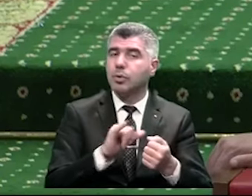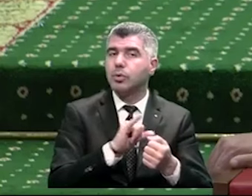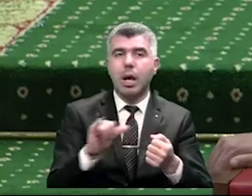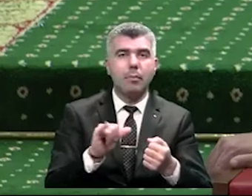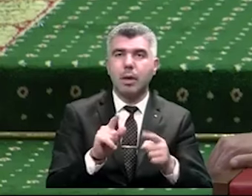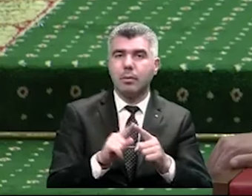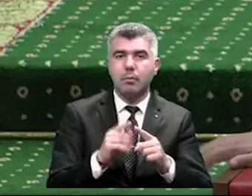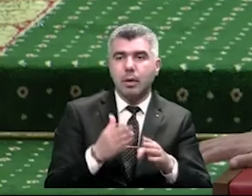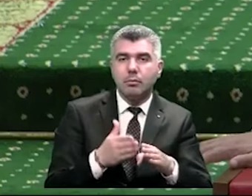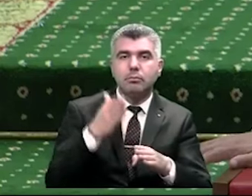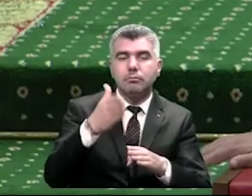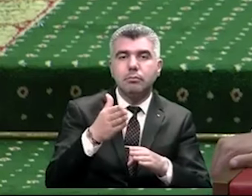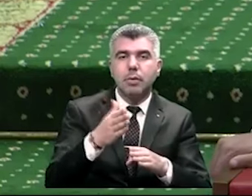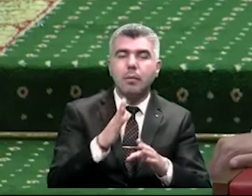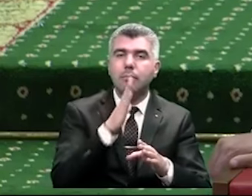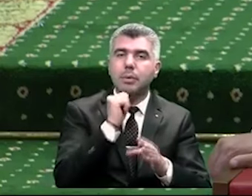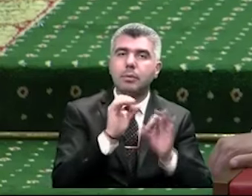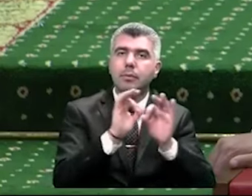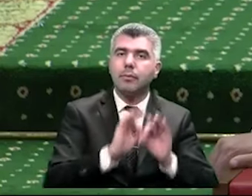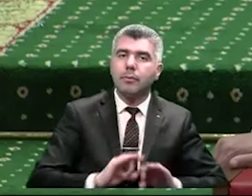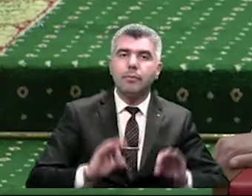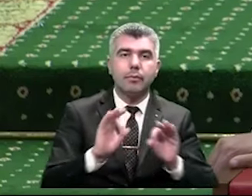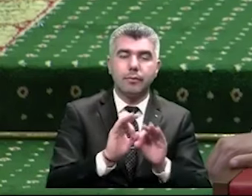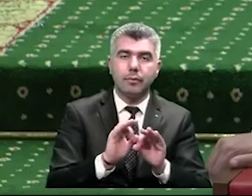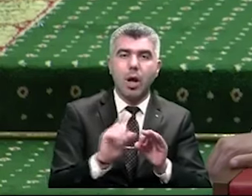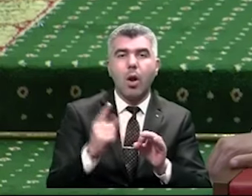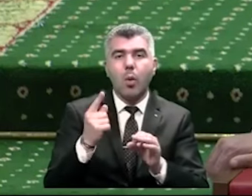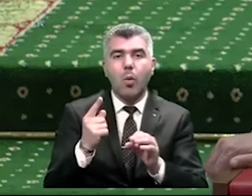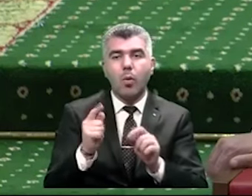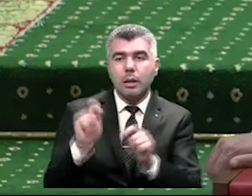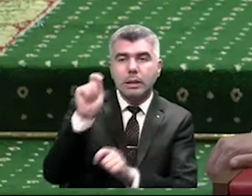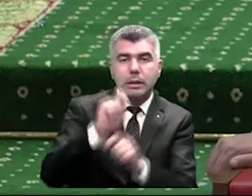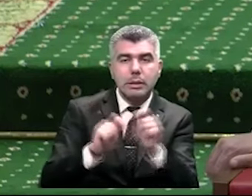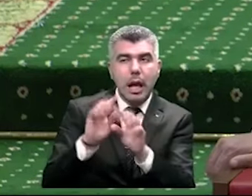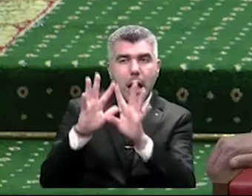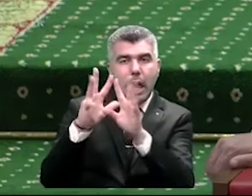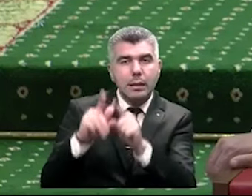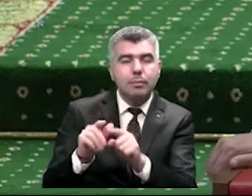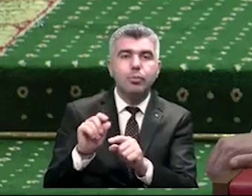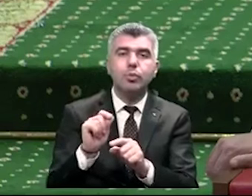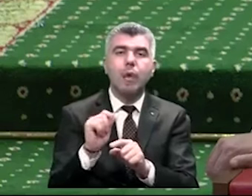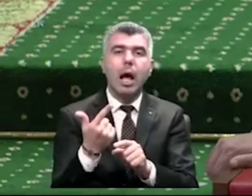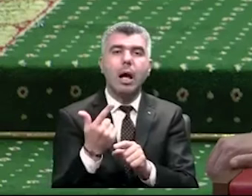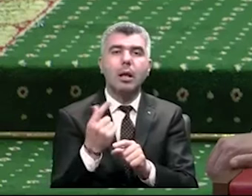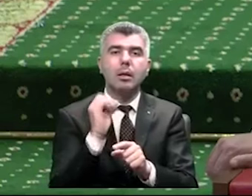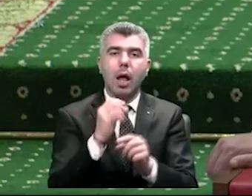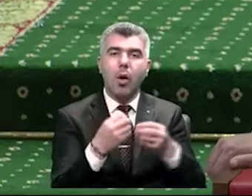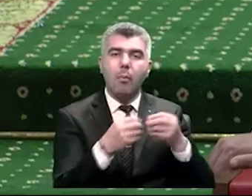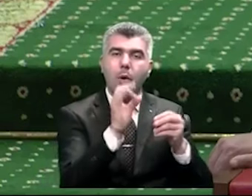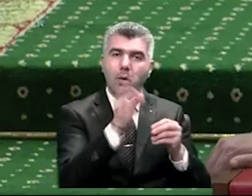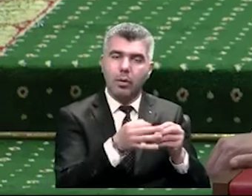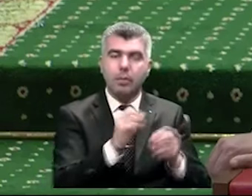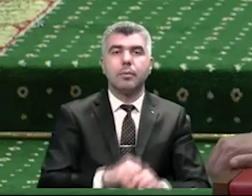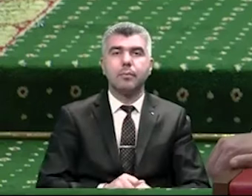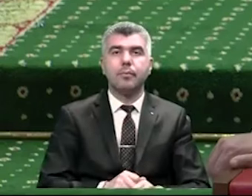تنفيذ ذلك لعله فتح مسطره التصفيه وعين من منها باهميه هذا الملف بادره الوكاله